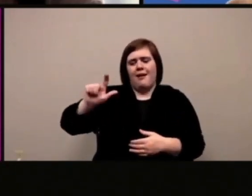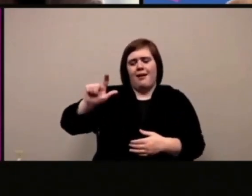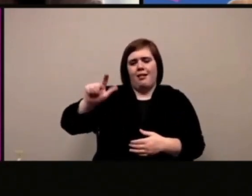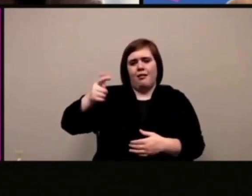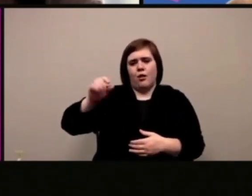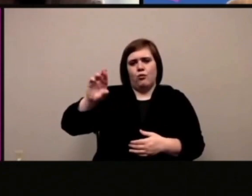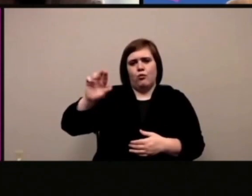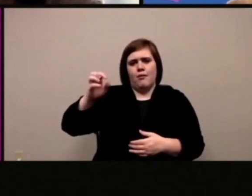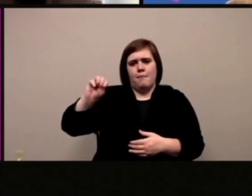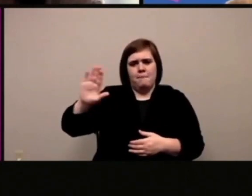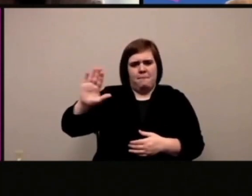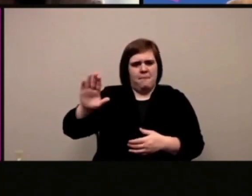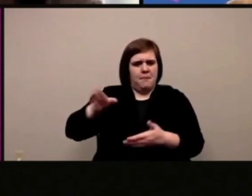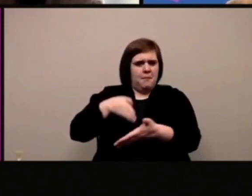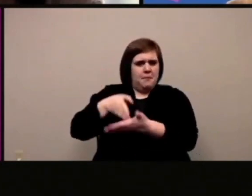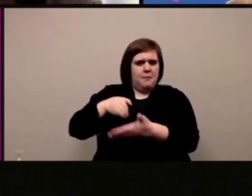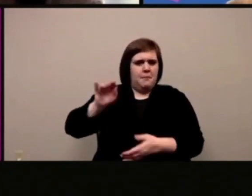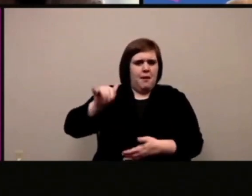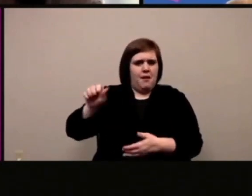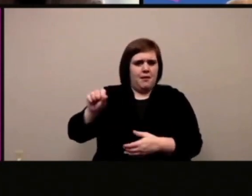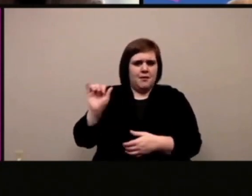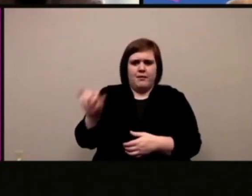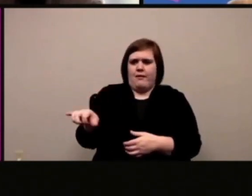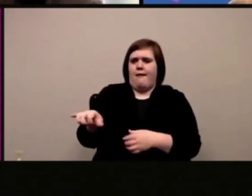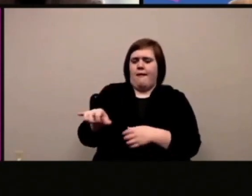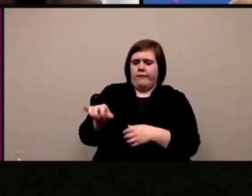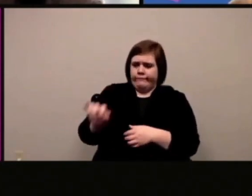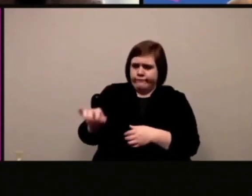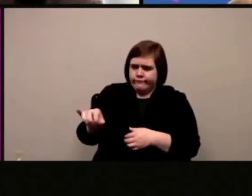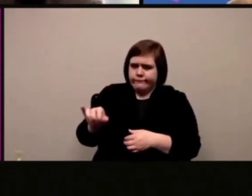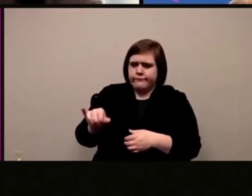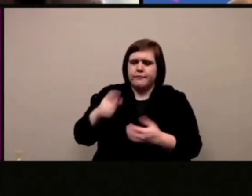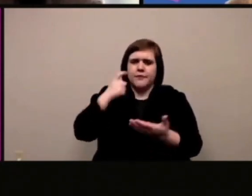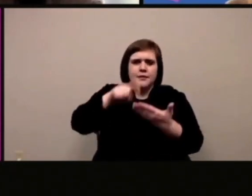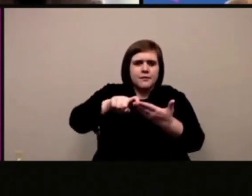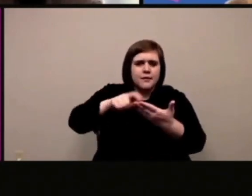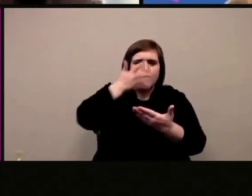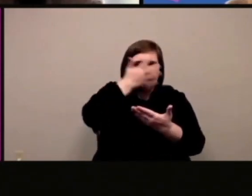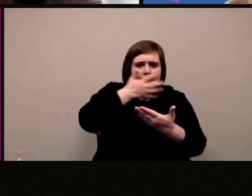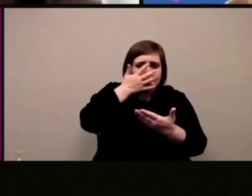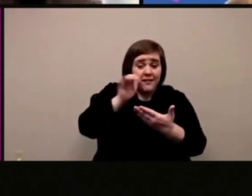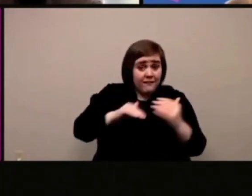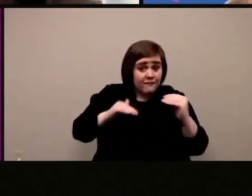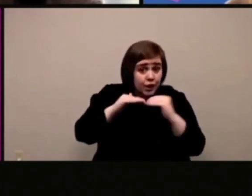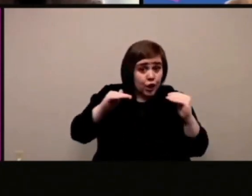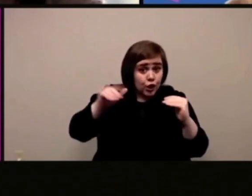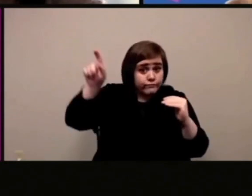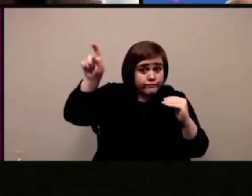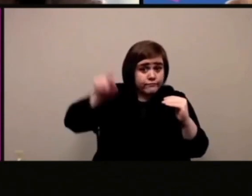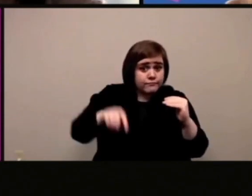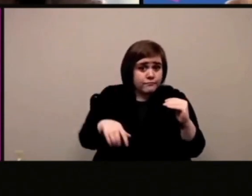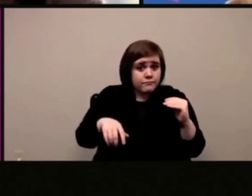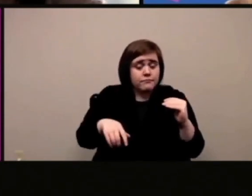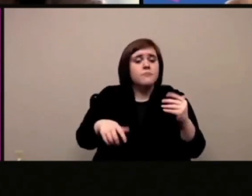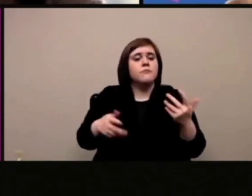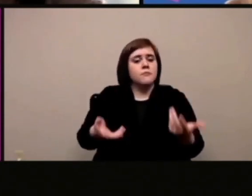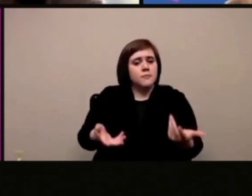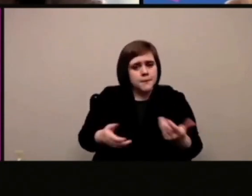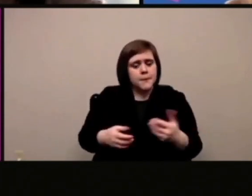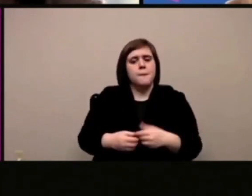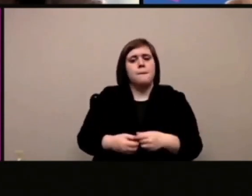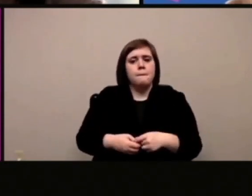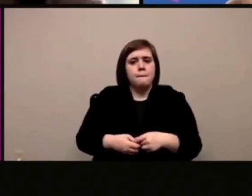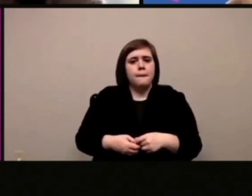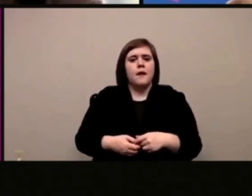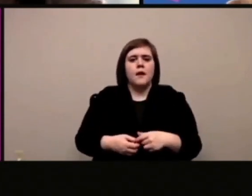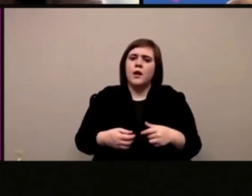いろいろときちんとその基準にしか下がっていますし私たちもデータに関するデータ保護法ですね